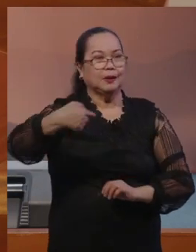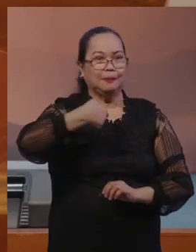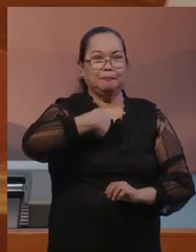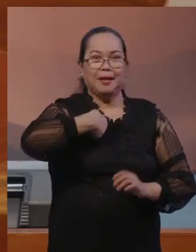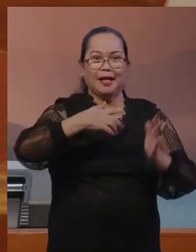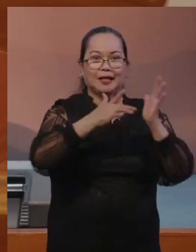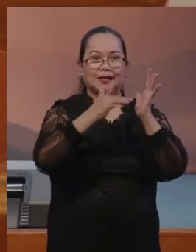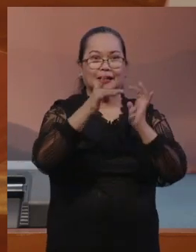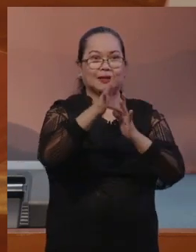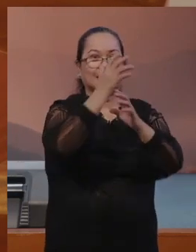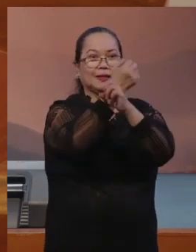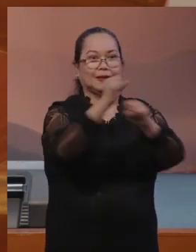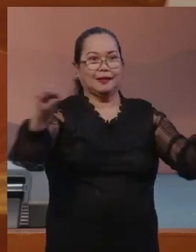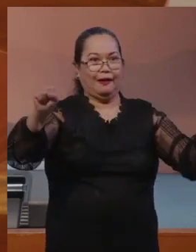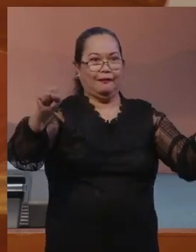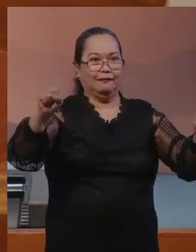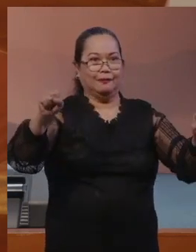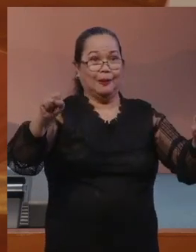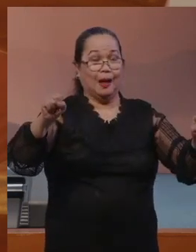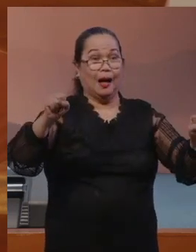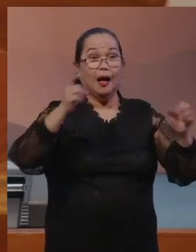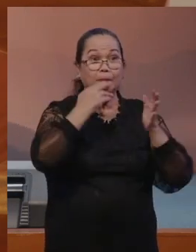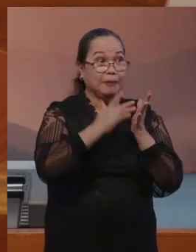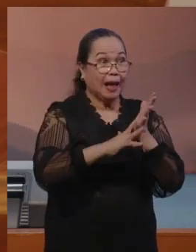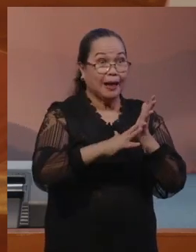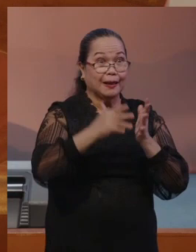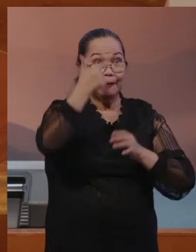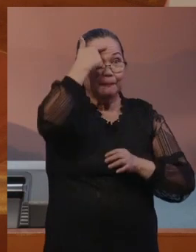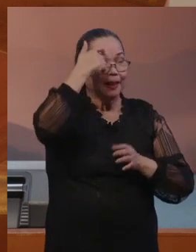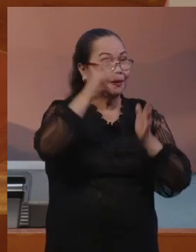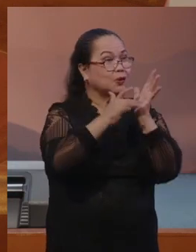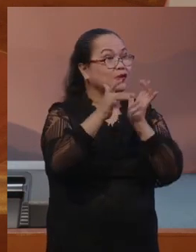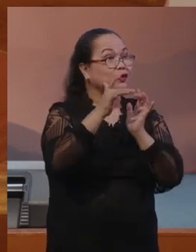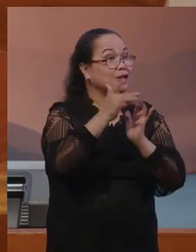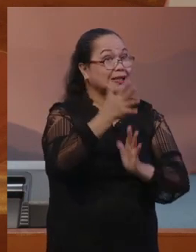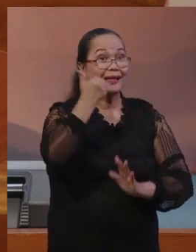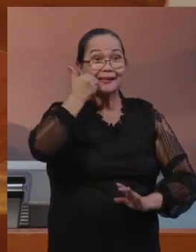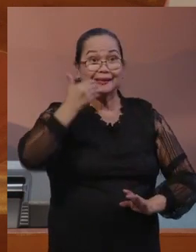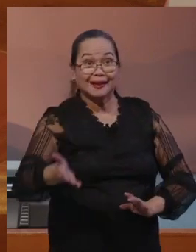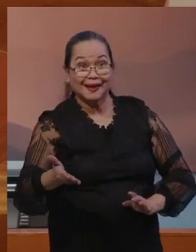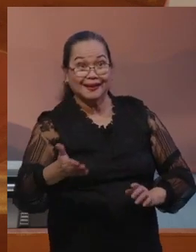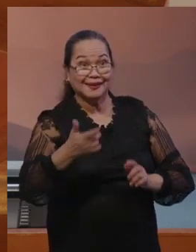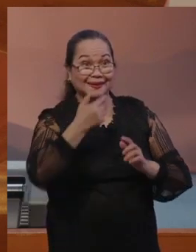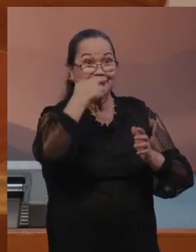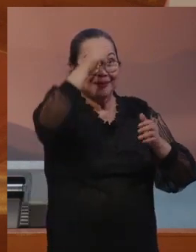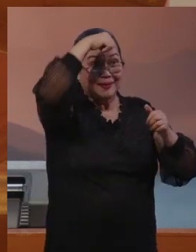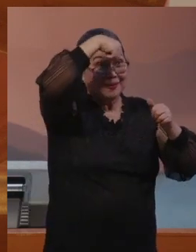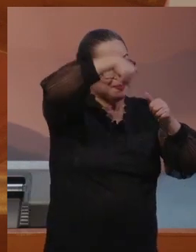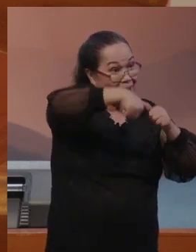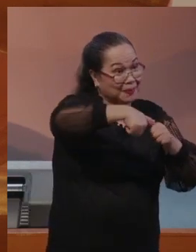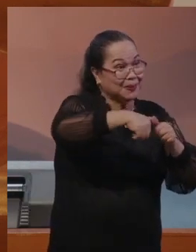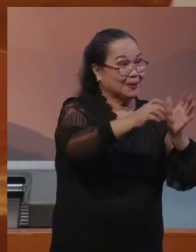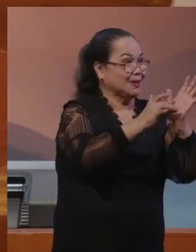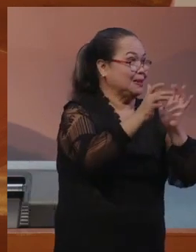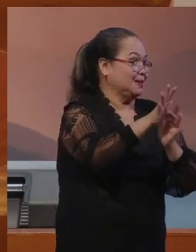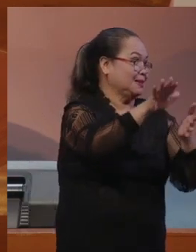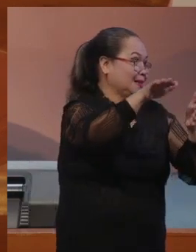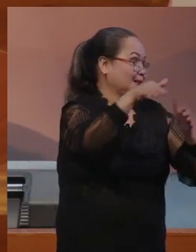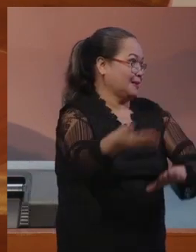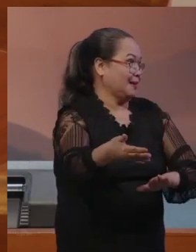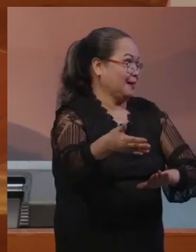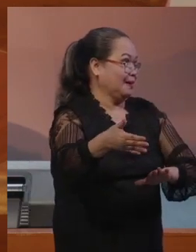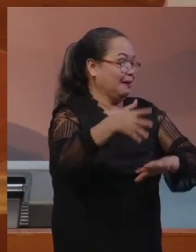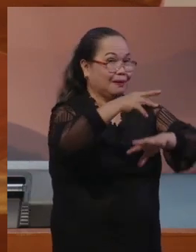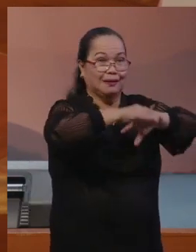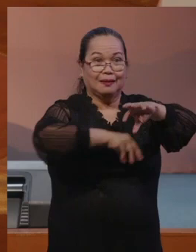magiging kaligtasan ninyo. This is my blood, sabi niya. Do this whenever you drink it in remembrance of me. Siya